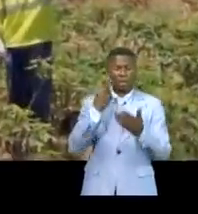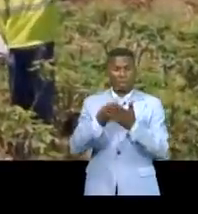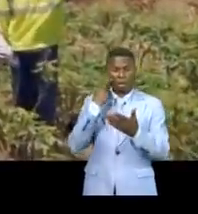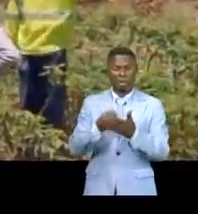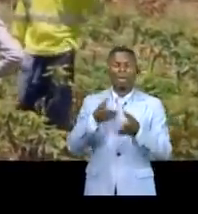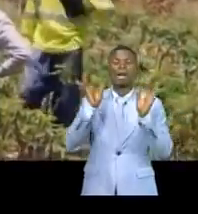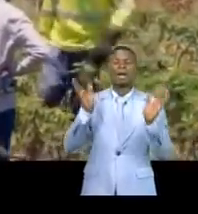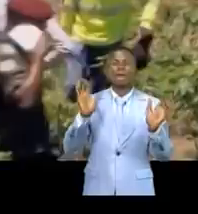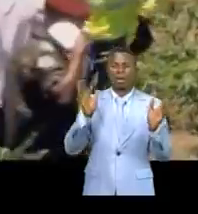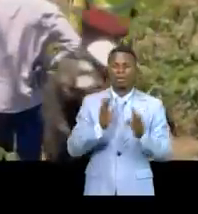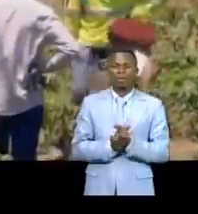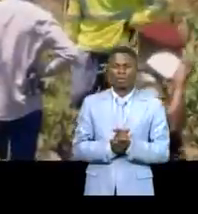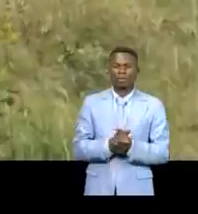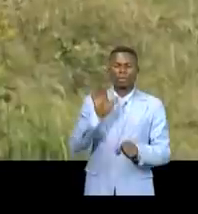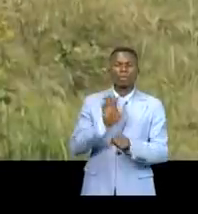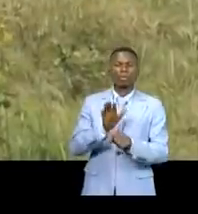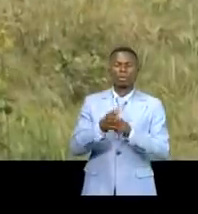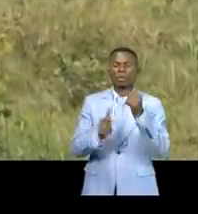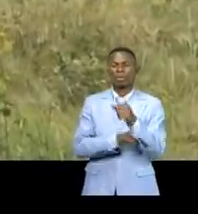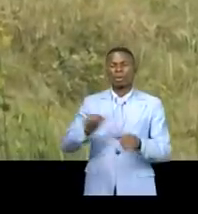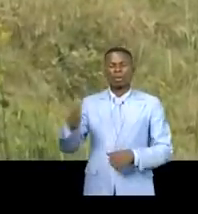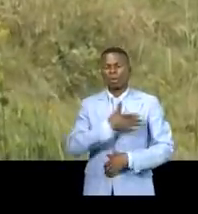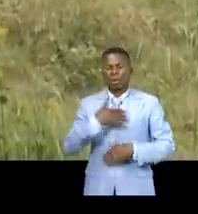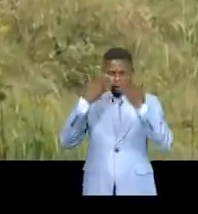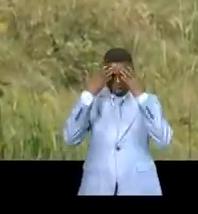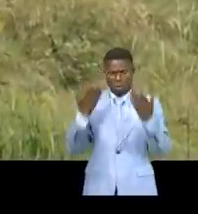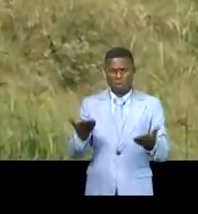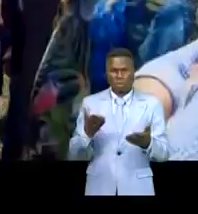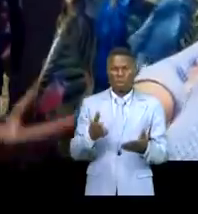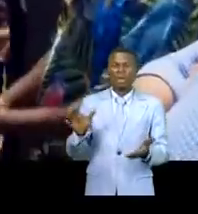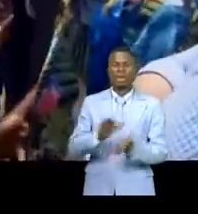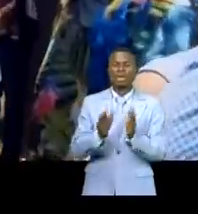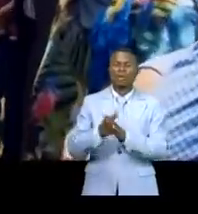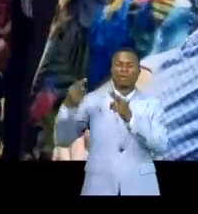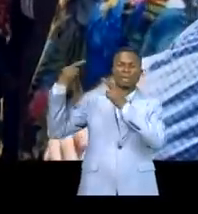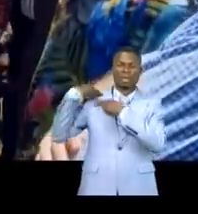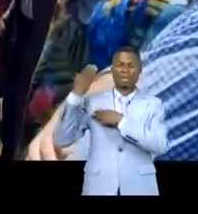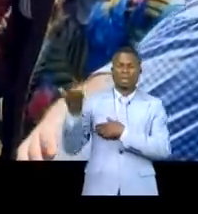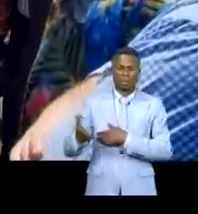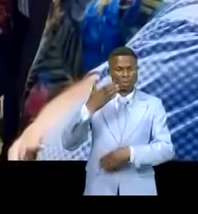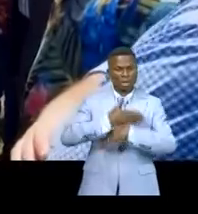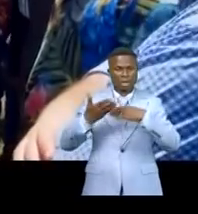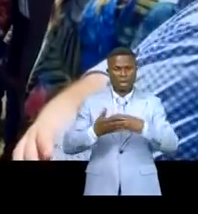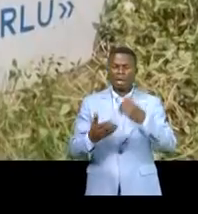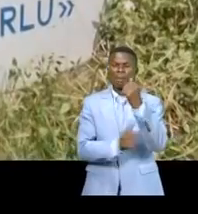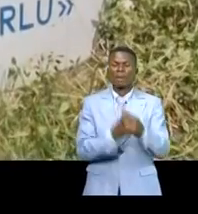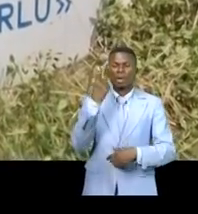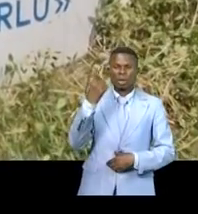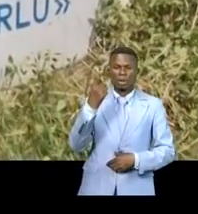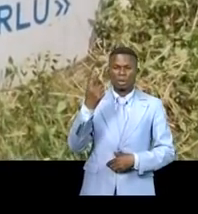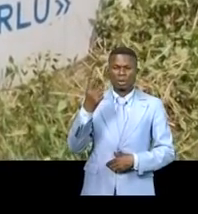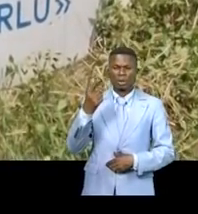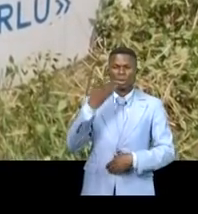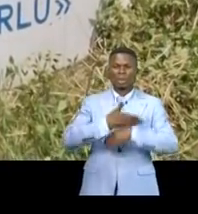est catastrophique. Des individus non autrement identifiés ont cédé des terres à des tierces. Un particulier s'est même permis d'y ériger